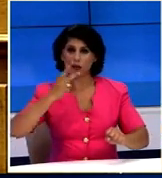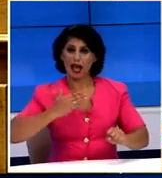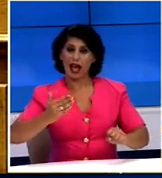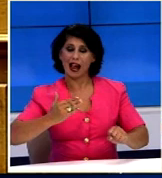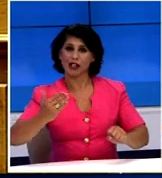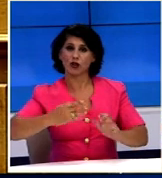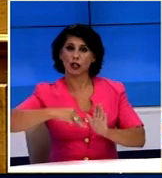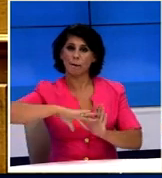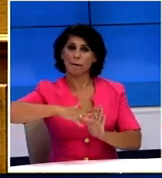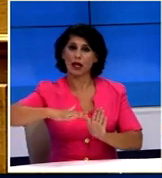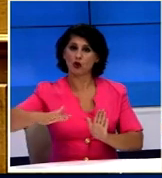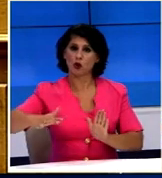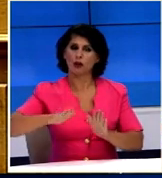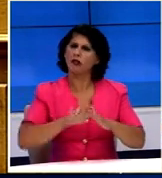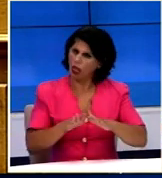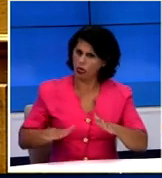Μεσόγειο, αλλά και στο Αιγαίο.